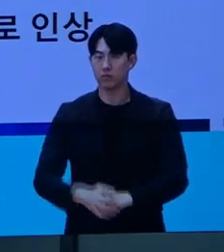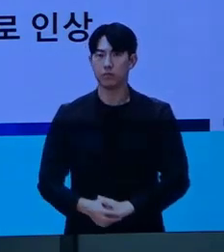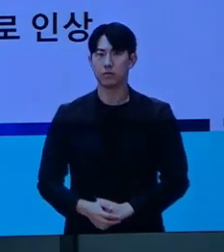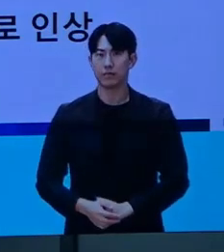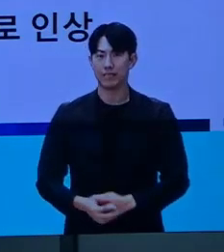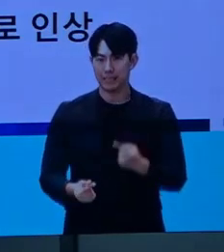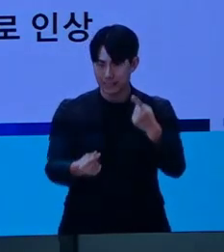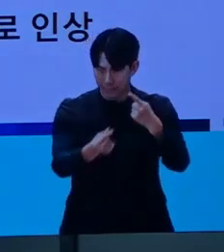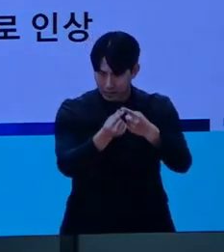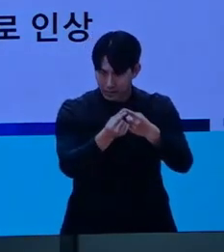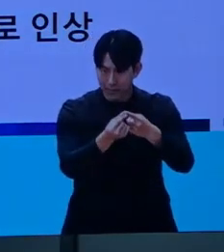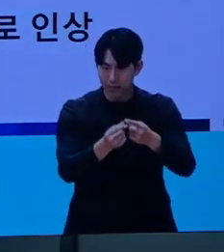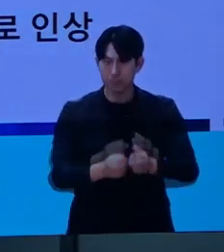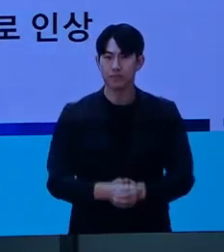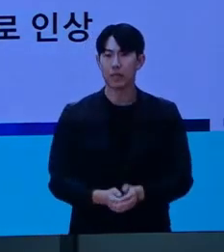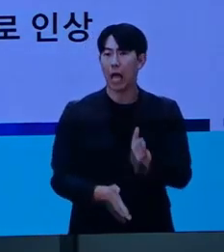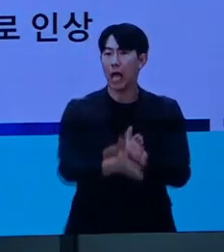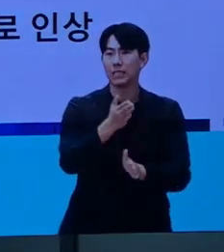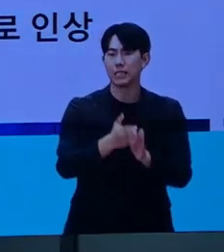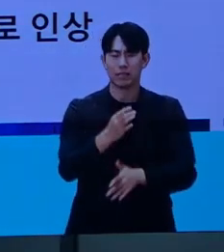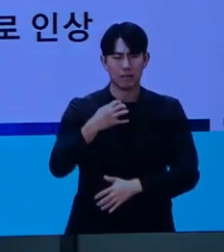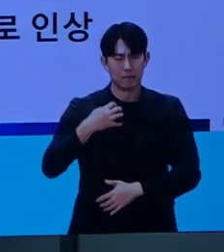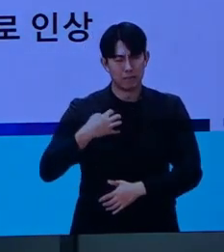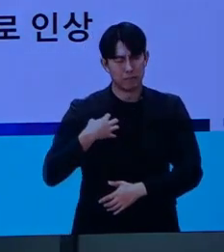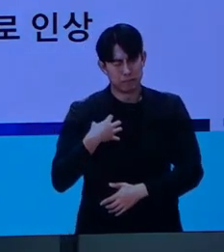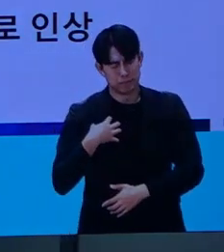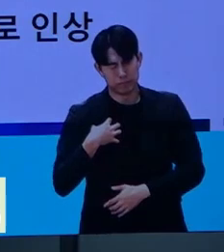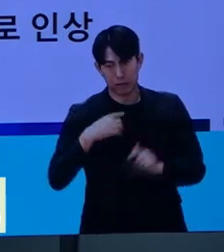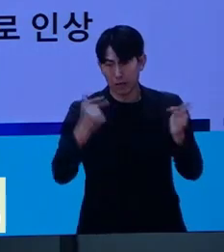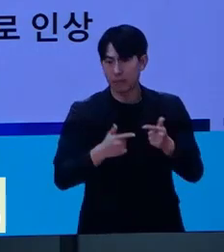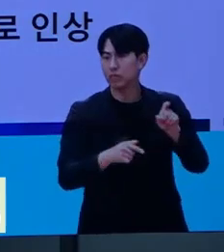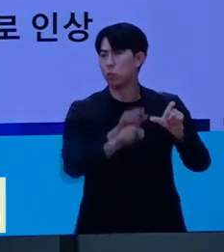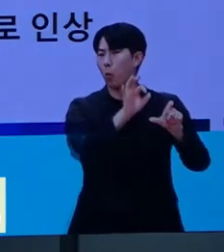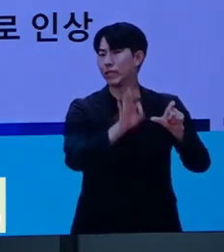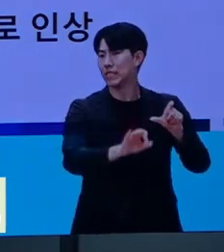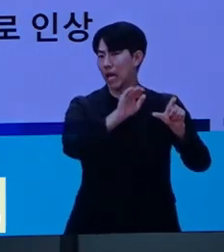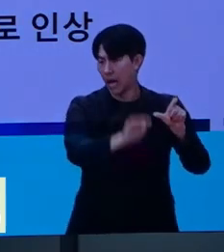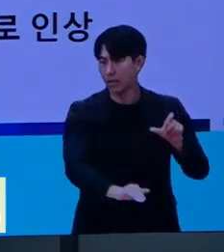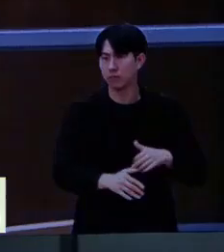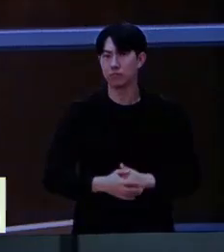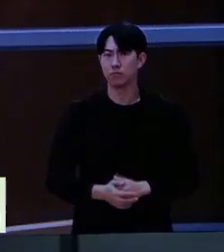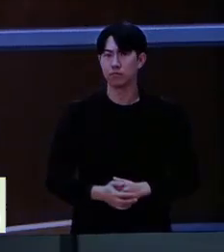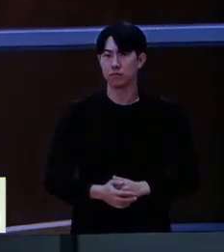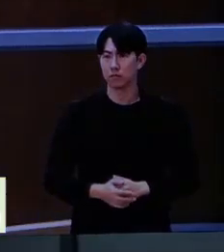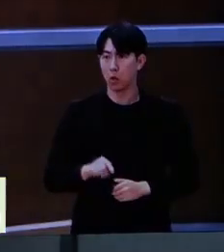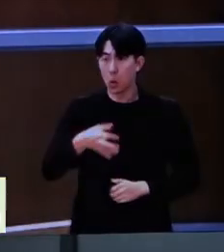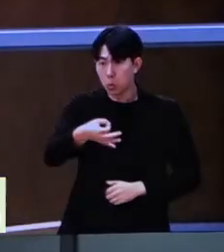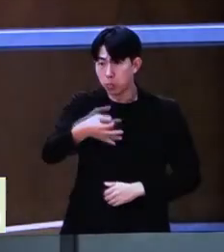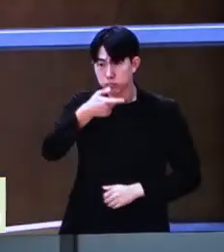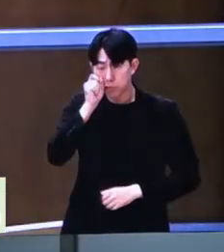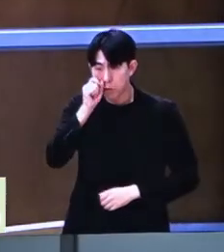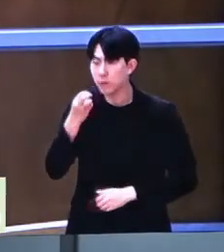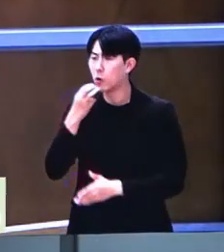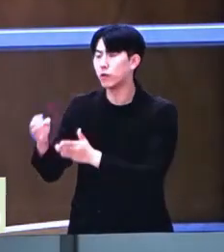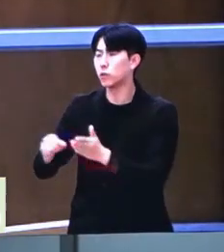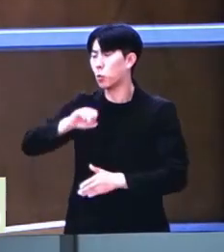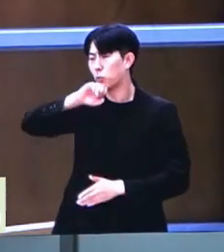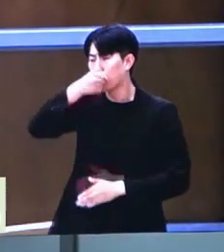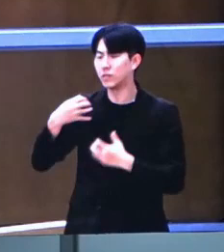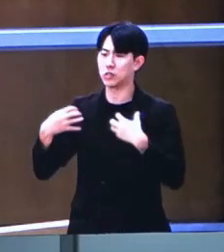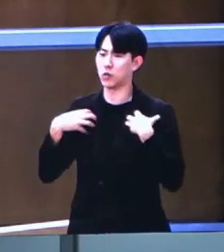첫째, 시군의 분담률을 15% 이하로 낮추고 부적분을 경기도 교육청의 재정으로 지출해